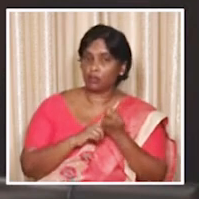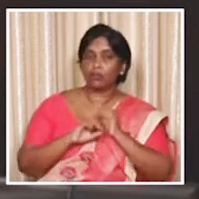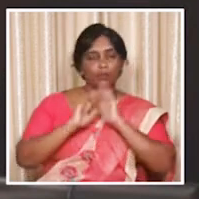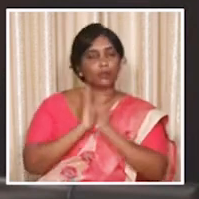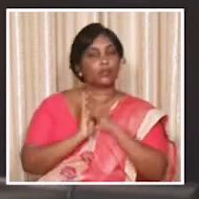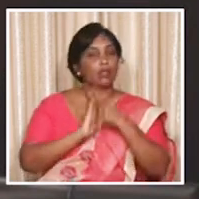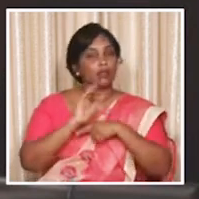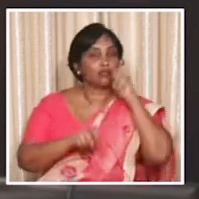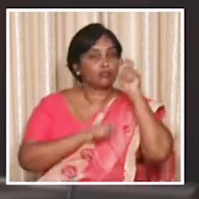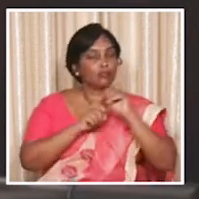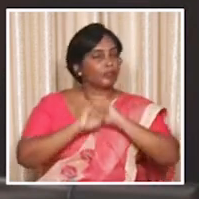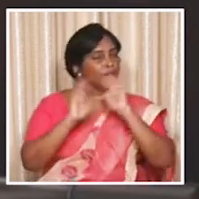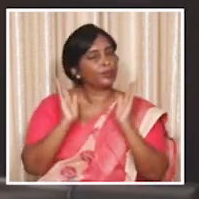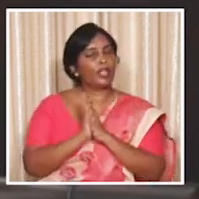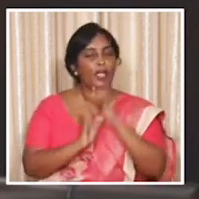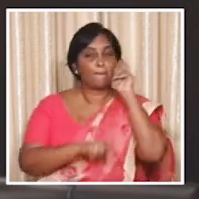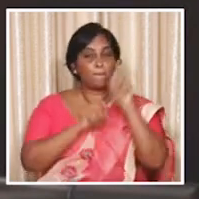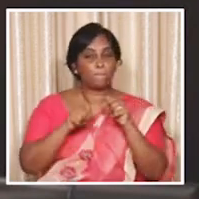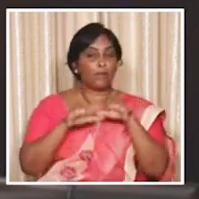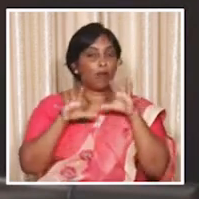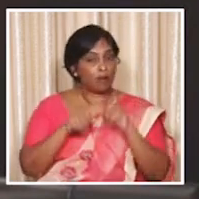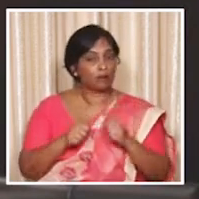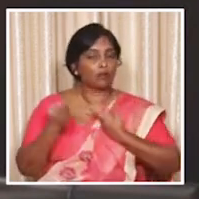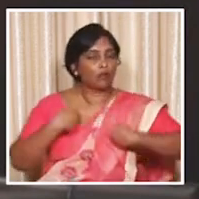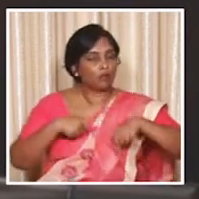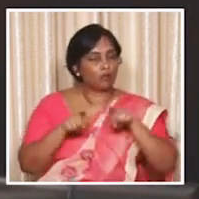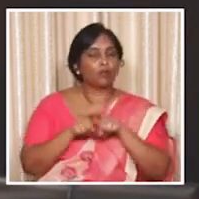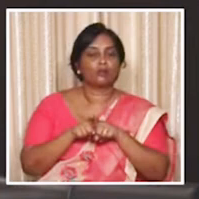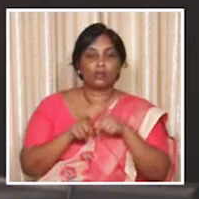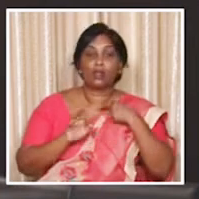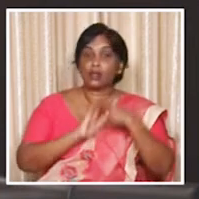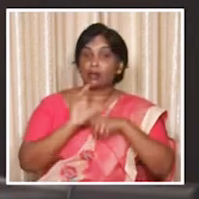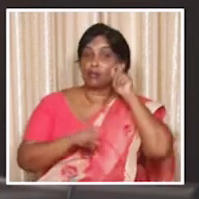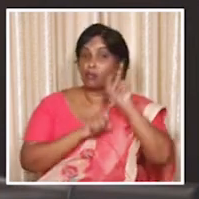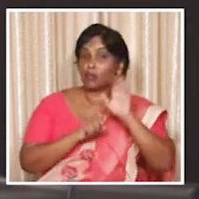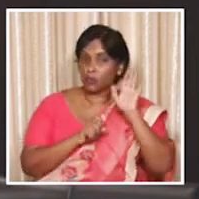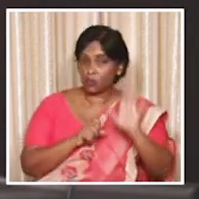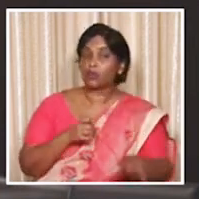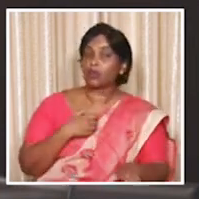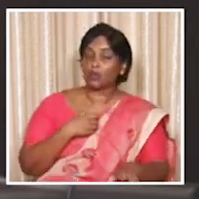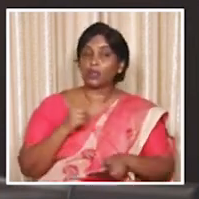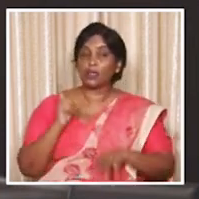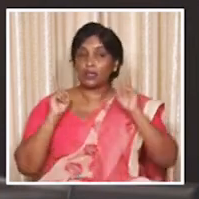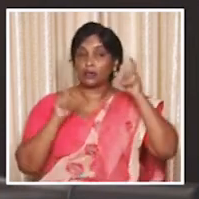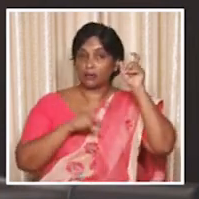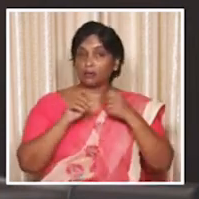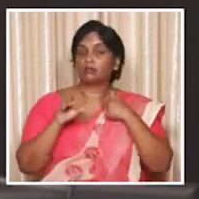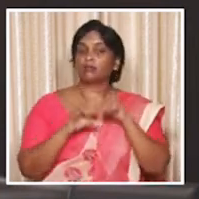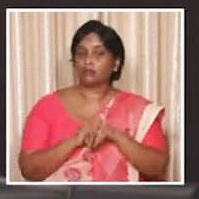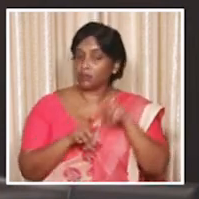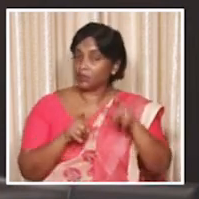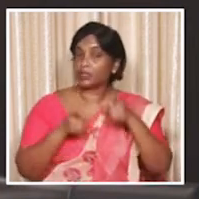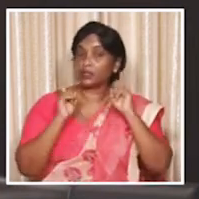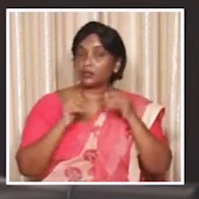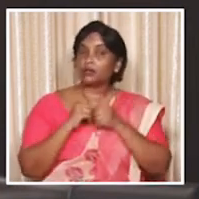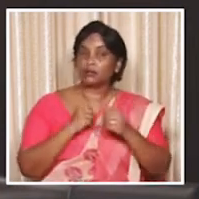ශ්‍රී ලාංකික ජාතියේ සියලුම මිනිසුන්ට අයිති. අපි හැමෝටම මේ රටේ මිනිස්සු වෙනුවෙන් අපේ ක්‍රීඩකයෝ ක්‍රීඩා කරලා ඒ වගේම මේ